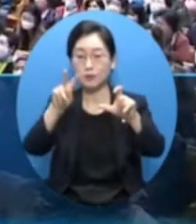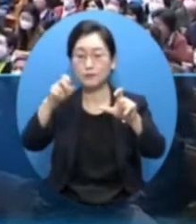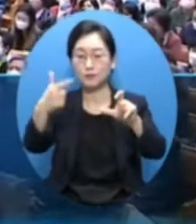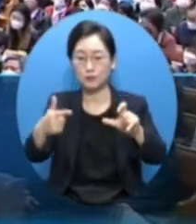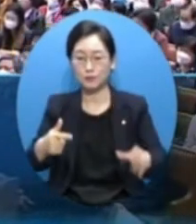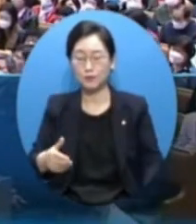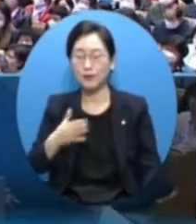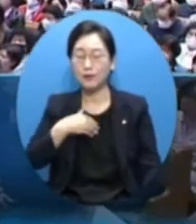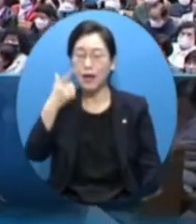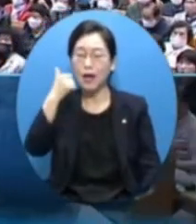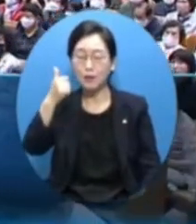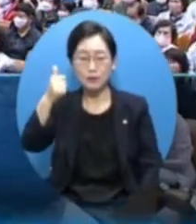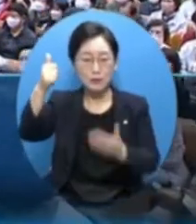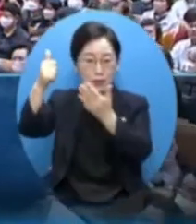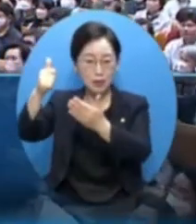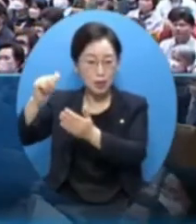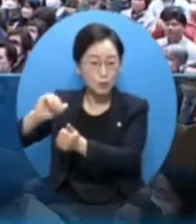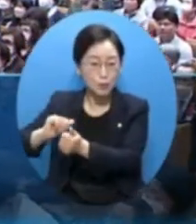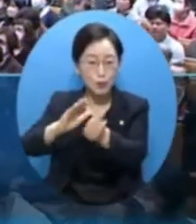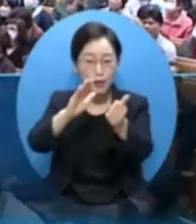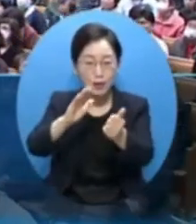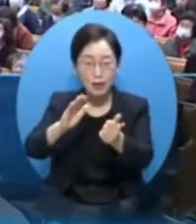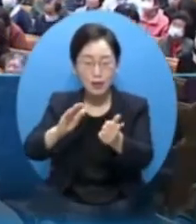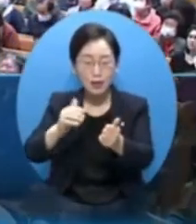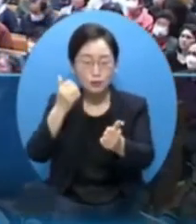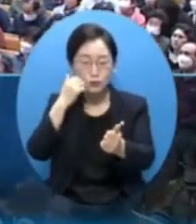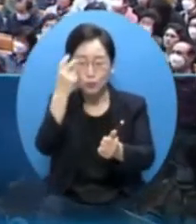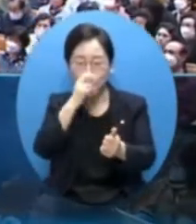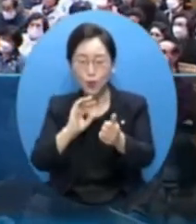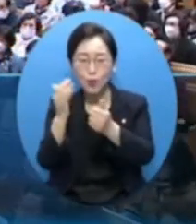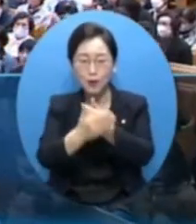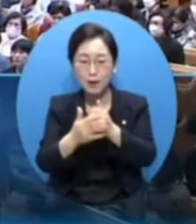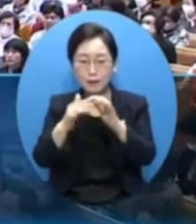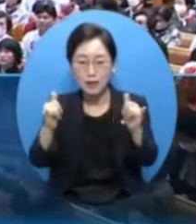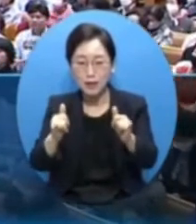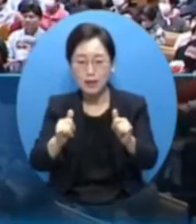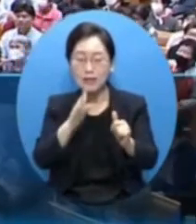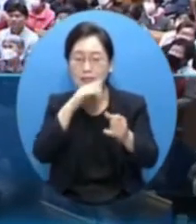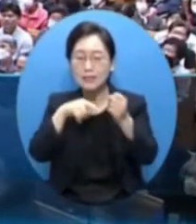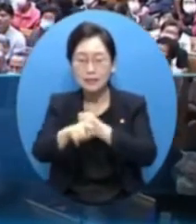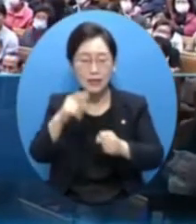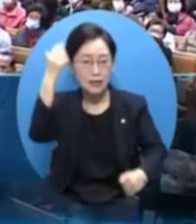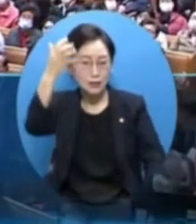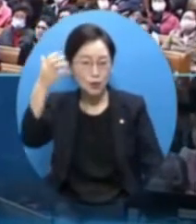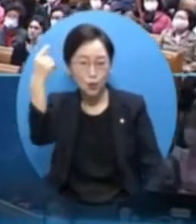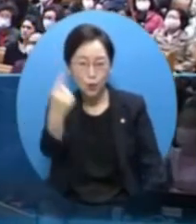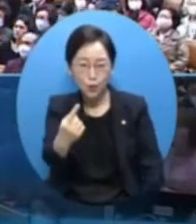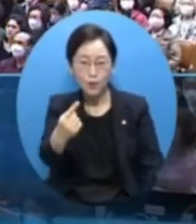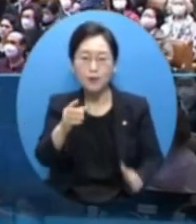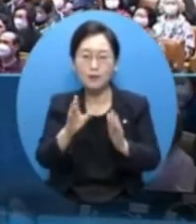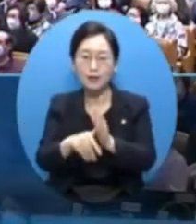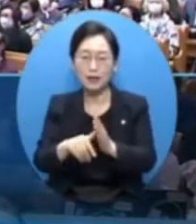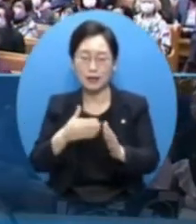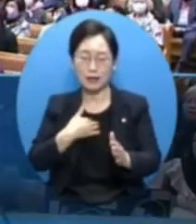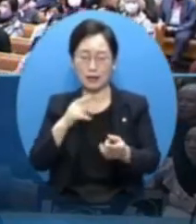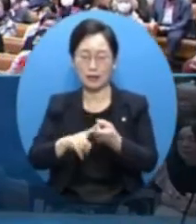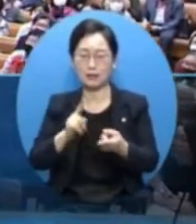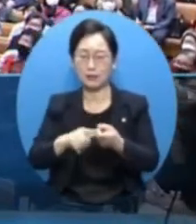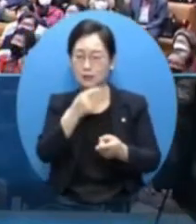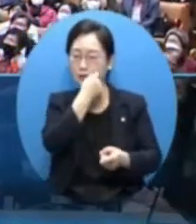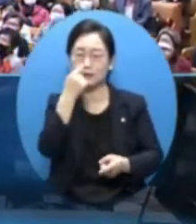내가 아버지께로부터 너에게 보낼 보혜사 곧 아버지로부터 나오시는 진리의 성령이 오실 때 그 하나를 증언하실 것이요.